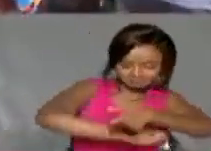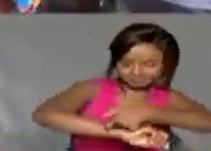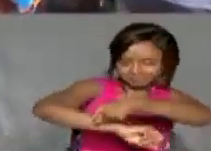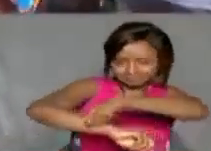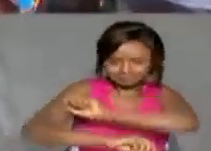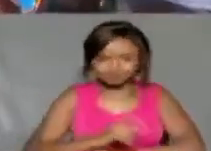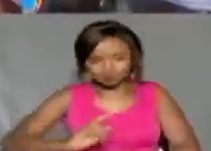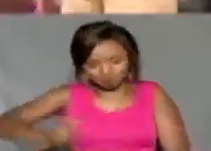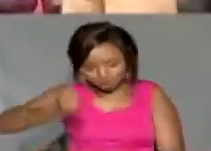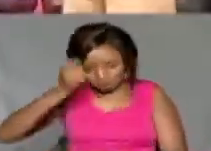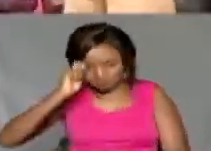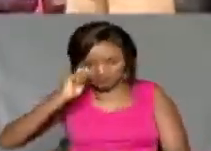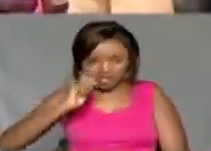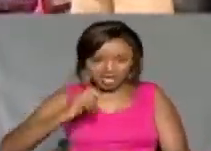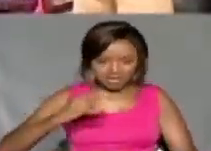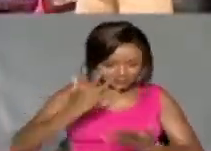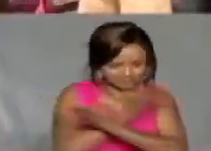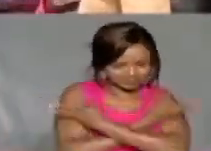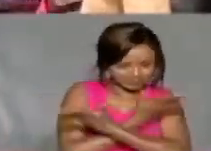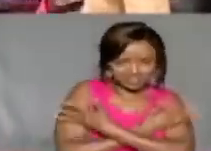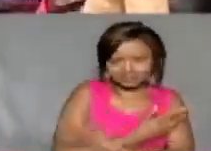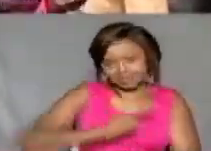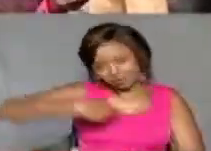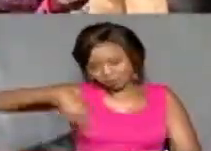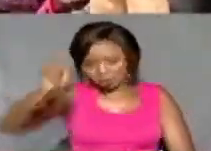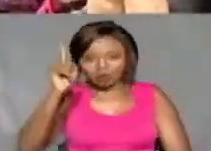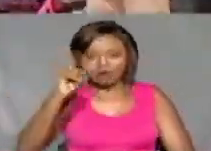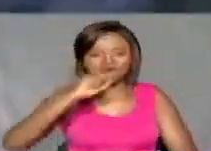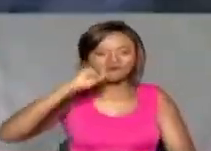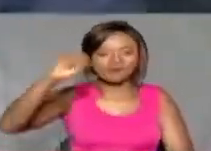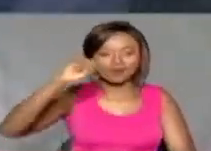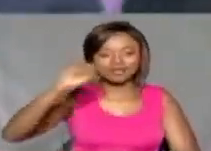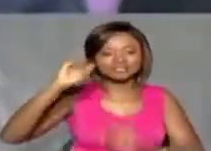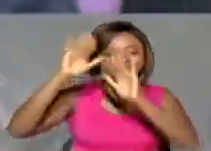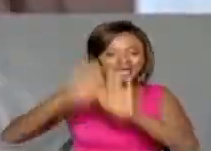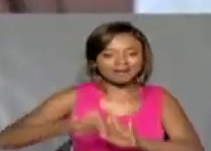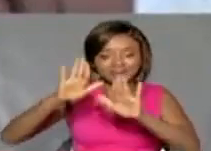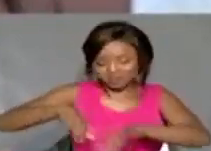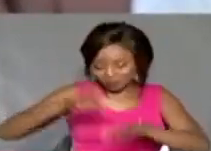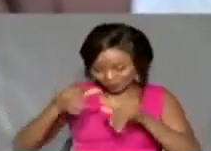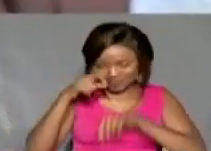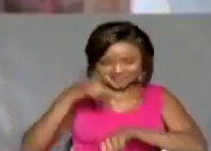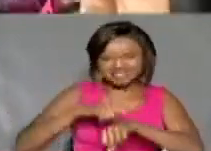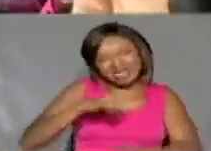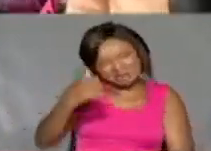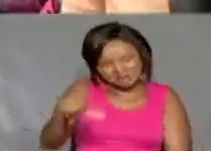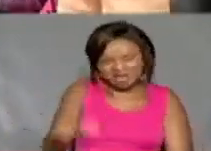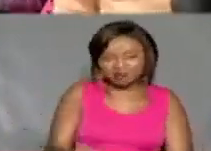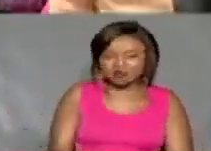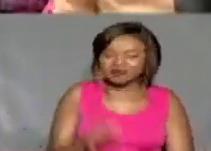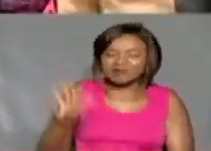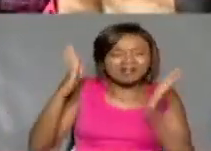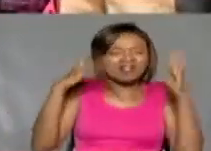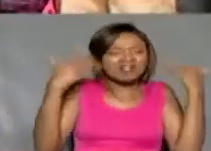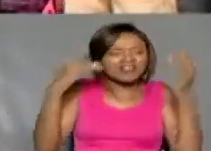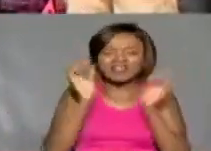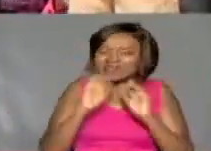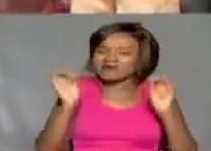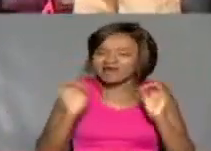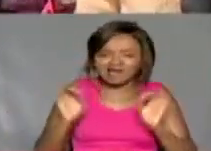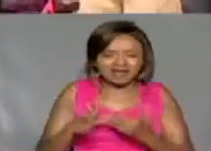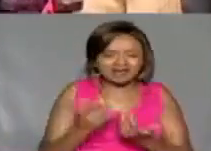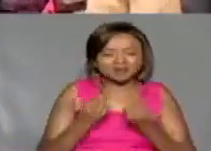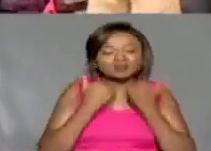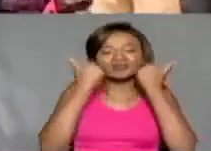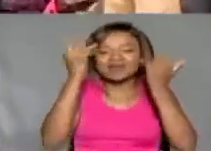tuvae kofia, tuvae t-shirt, tuende kwa uchaguzi. Hiyo wakati itakuja. Kwa hivyo wacheni wasiwasi.